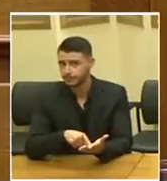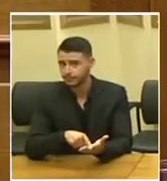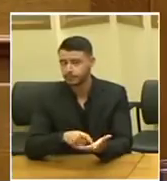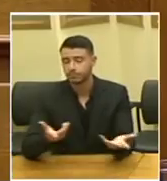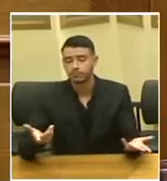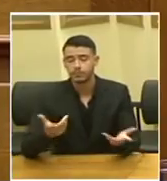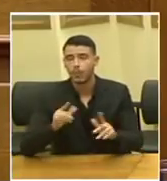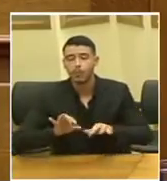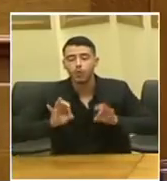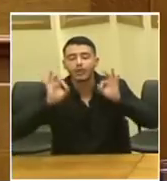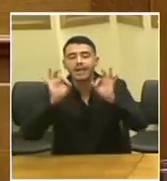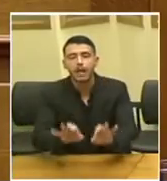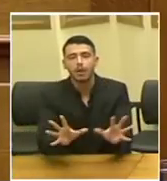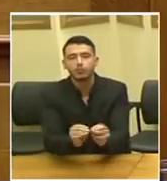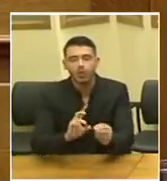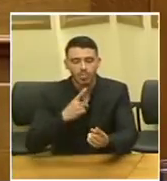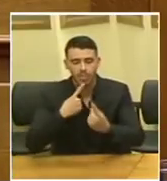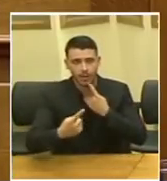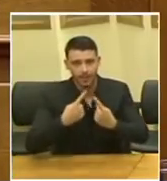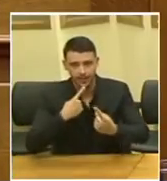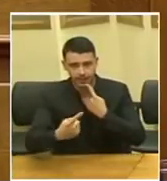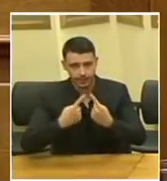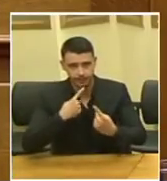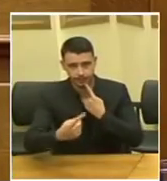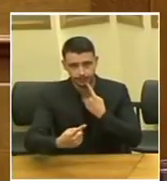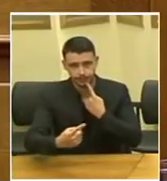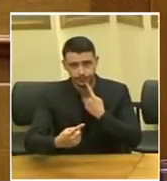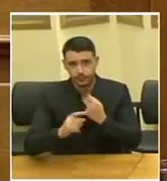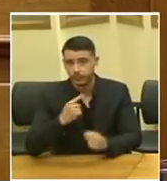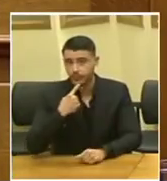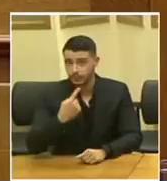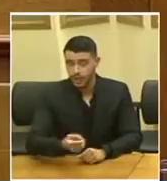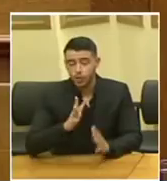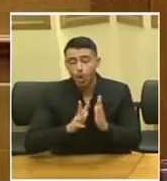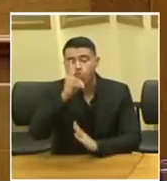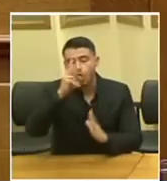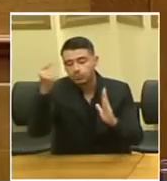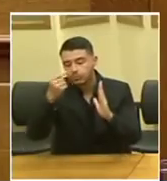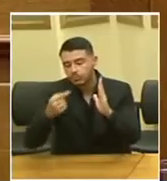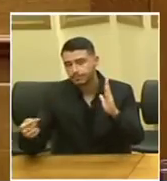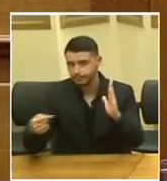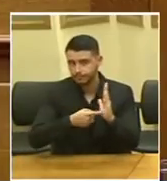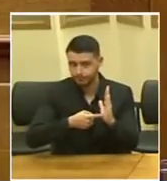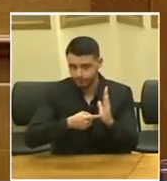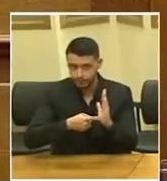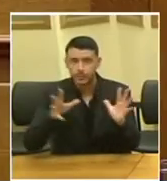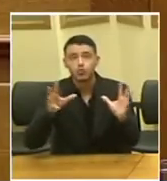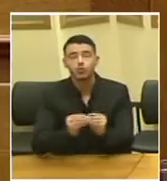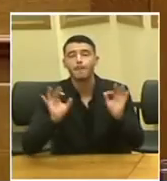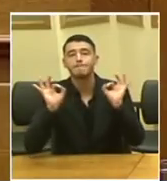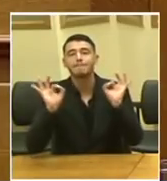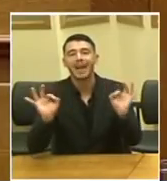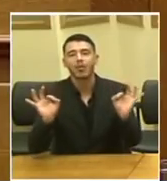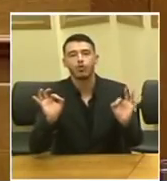μέρη. Και έχει ως 12ο σημείο τη χρήση του όρου Μακεδονία ή